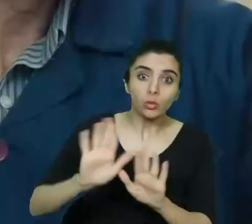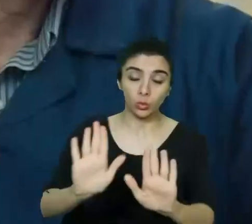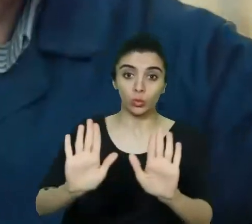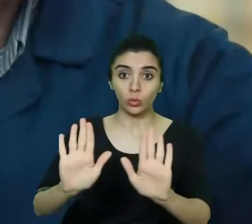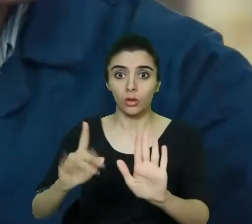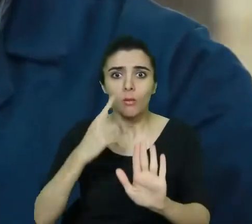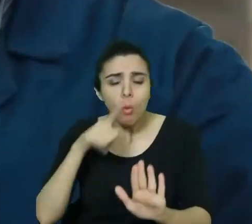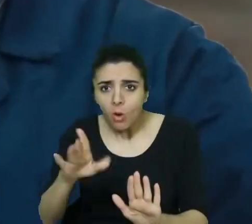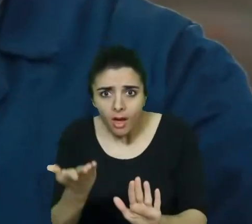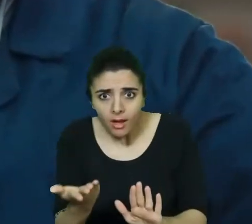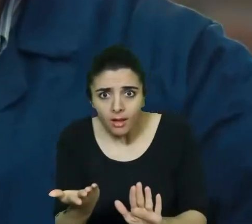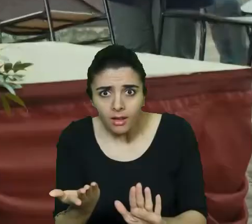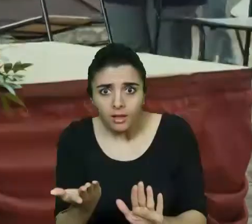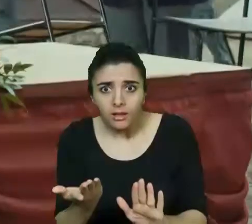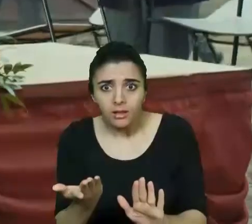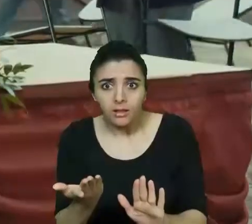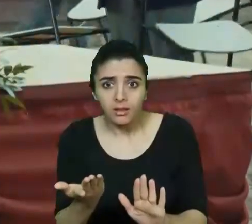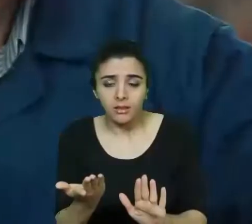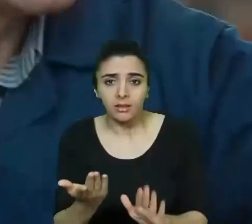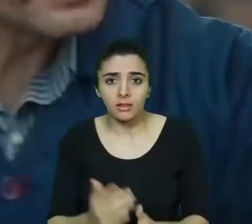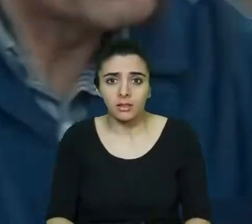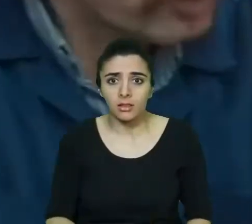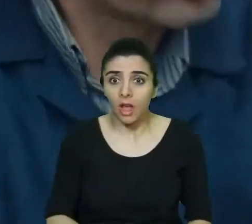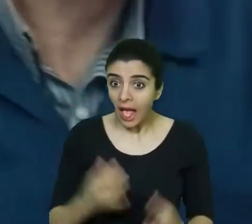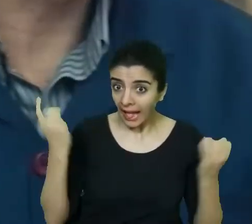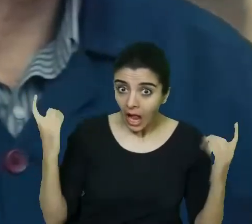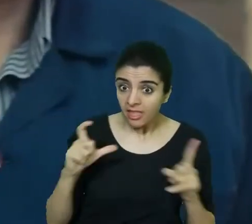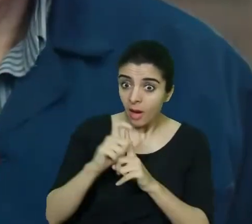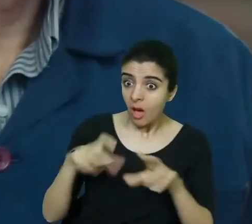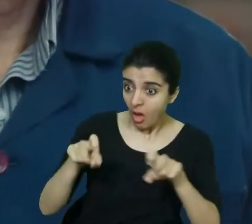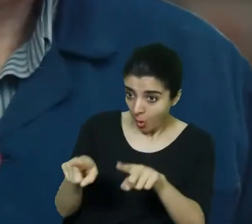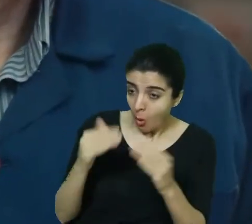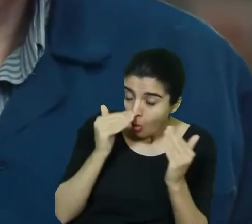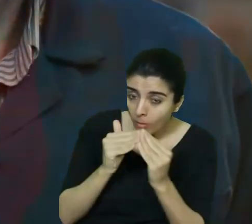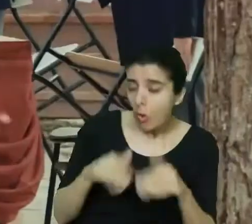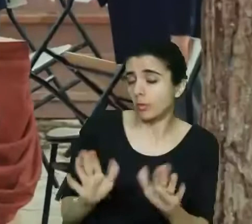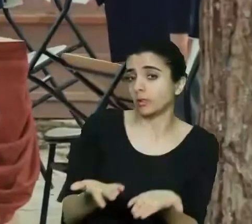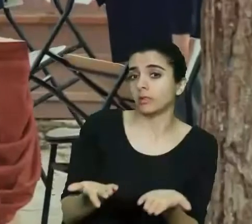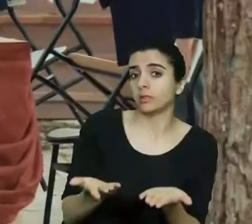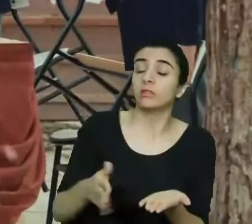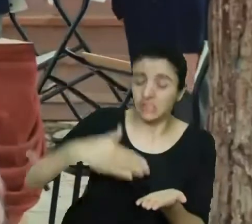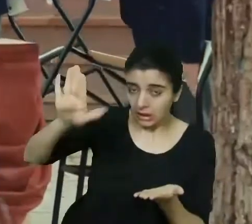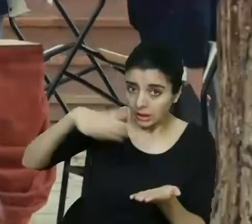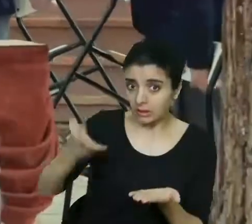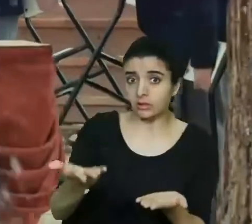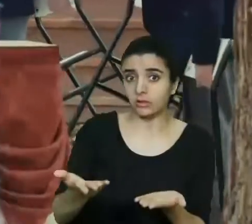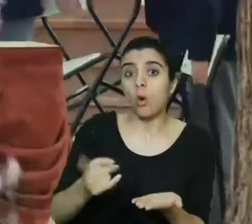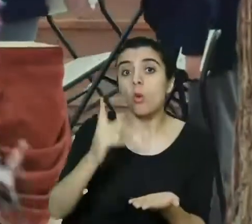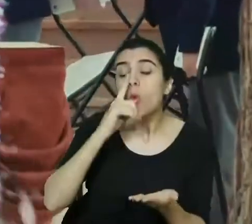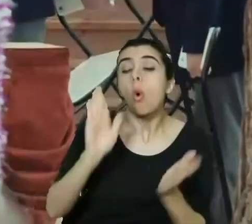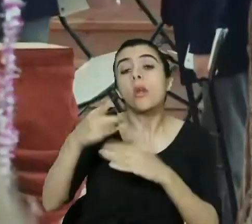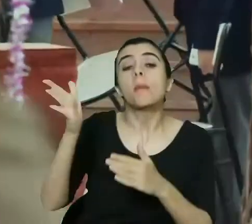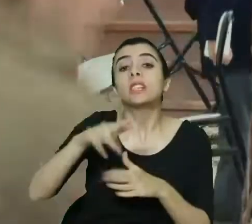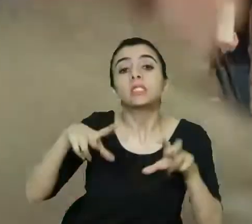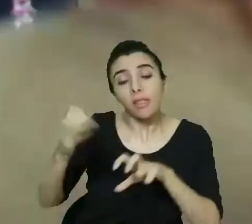dur. Bunlar ne? Düz beyaz suntalam kaplama sandalye. Gelin adamada olur mu sandalye? Hadi götür onları. Müdürün odasından